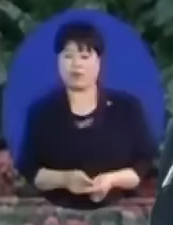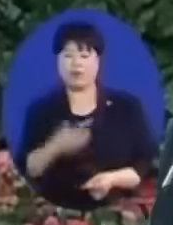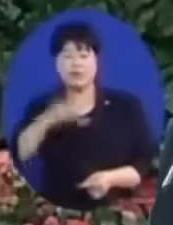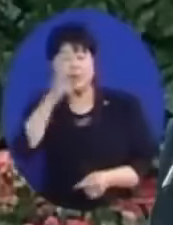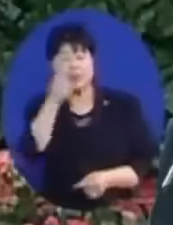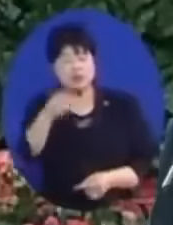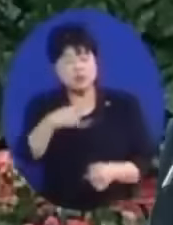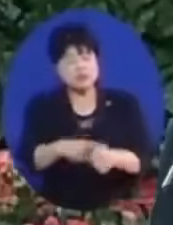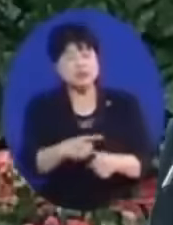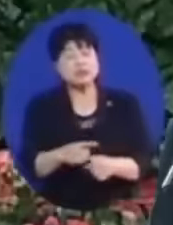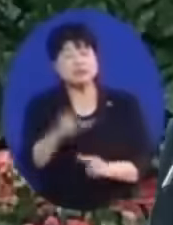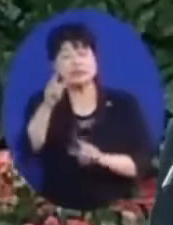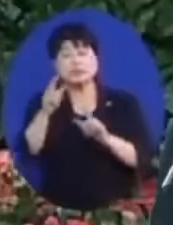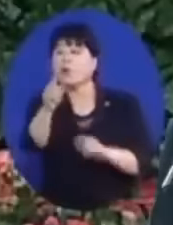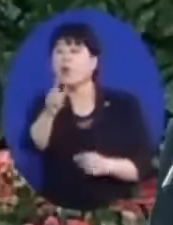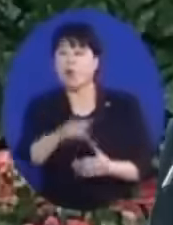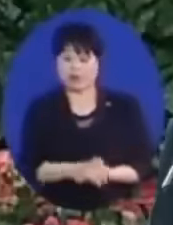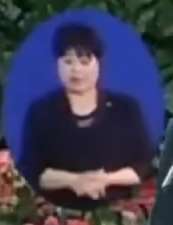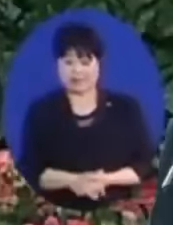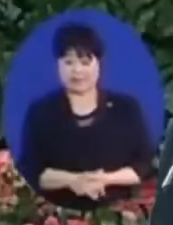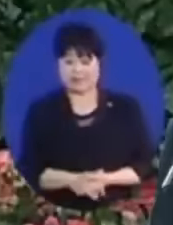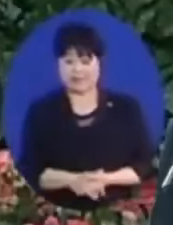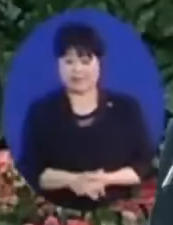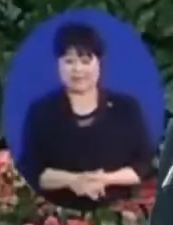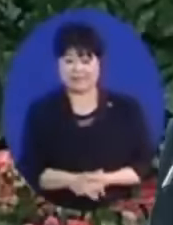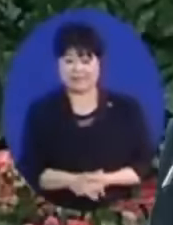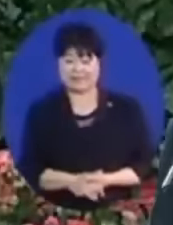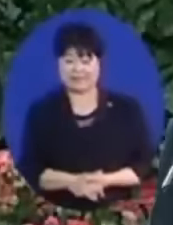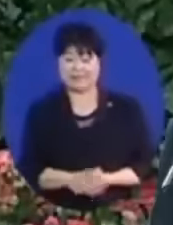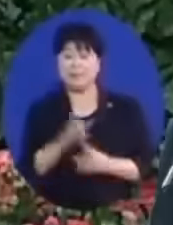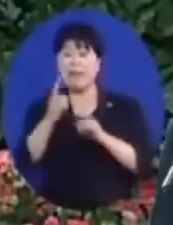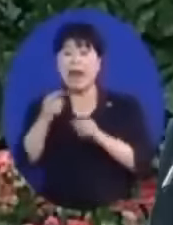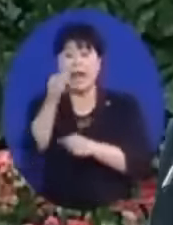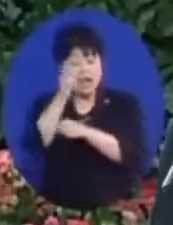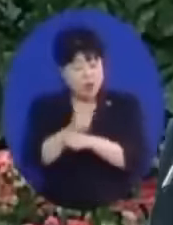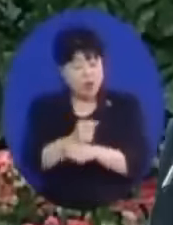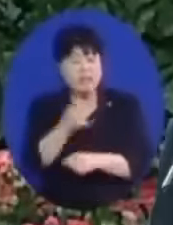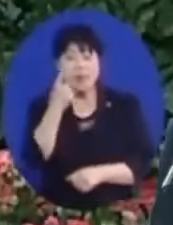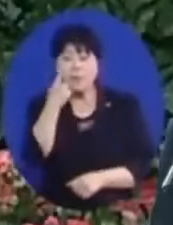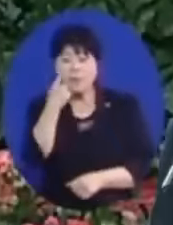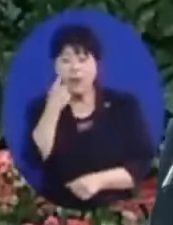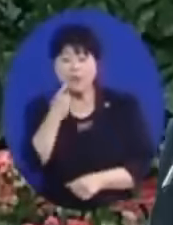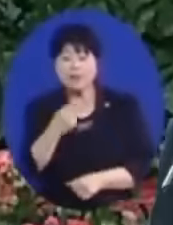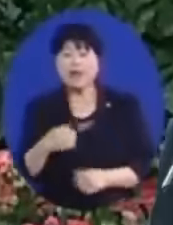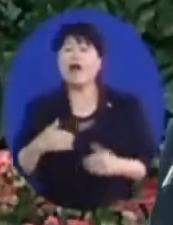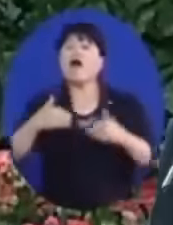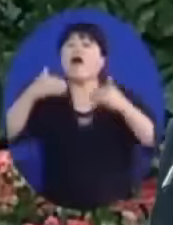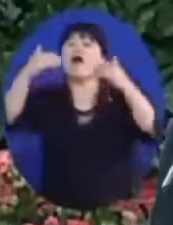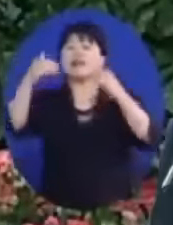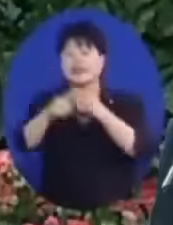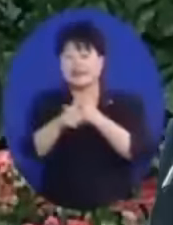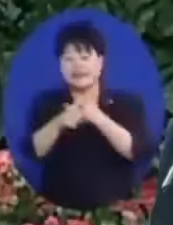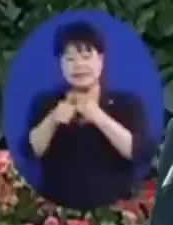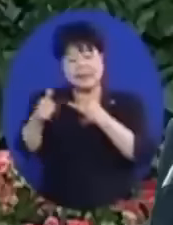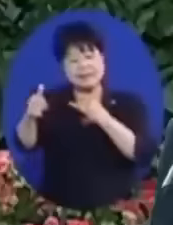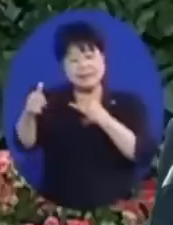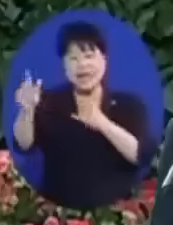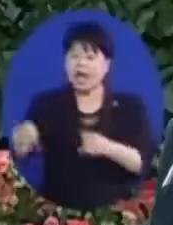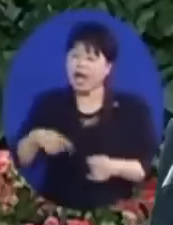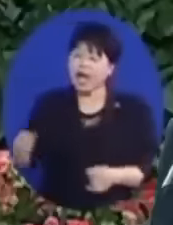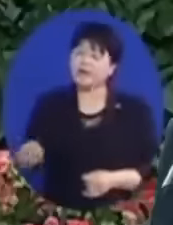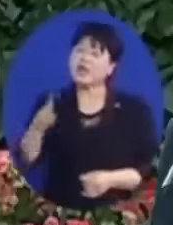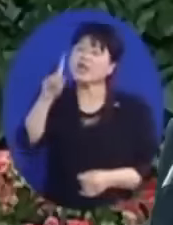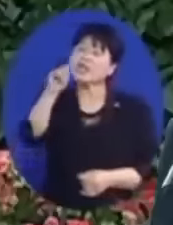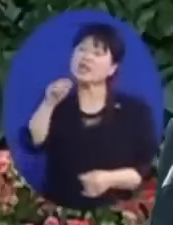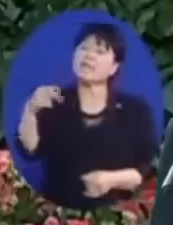곤두세우게 하고 무시하는 태도를 취하느냐 하면 어느 연구자들의 연구에 의하면 어른의 경우 남성은 하루 평균